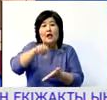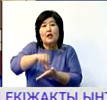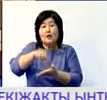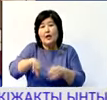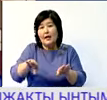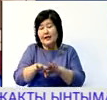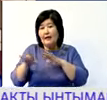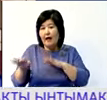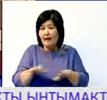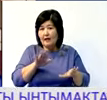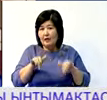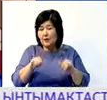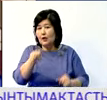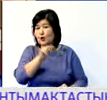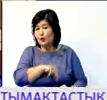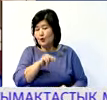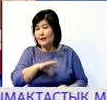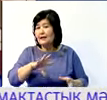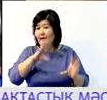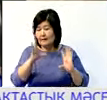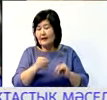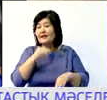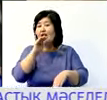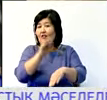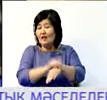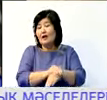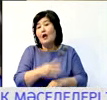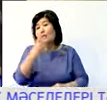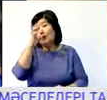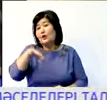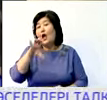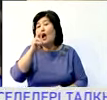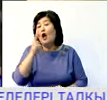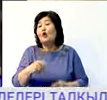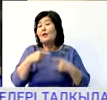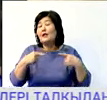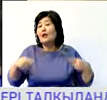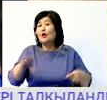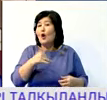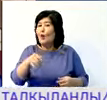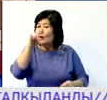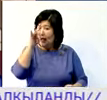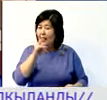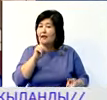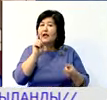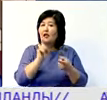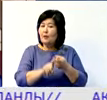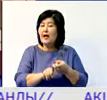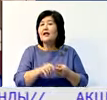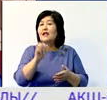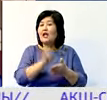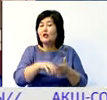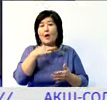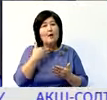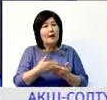ретінде атқарып келе жатқан жұмыстарының нәтижесі дәлел. Төрт елдің әлеуеті әрқилы болғанмен, оларды Қазақстанмен байланыстыратын себеп